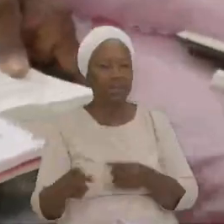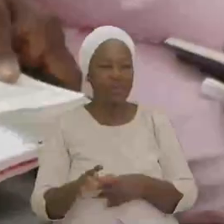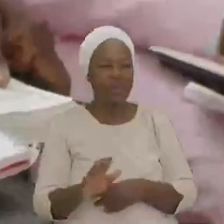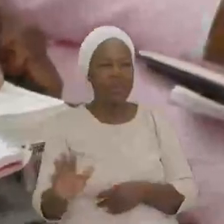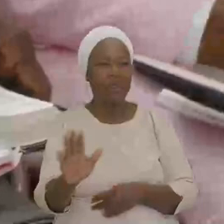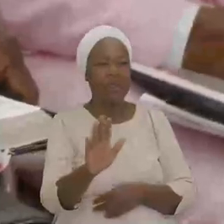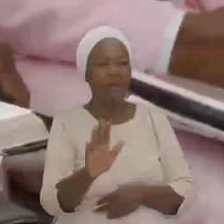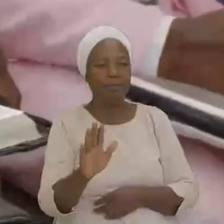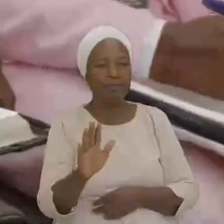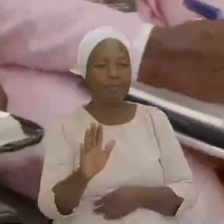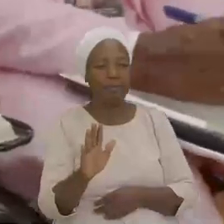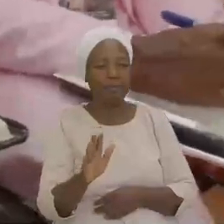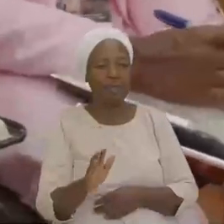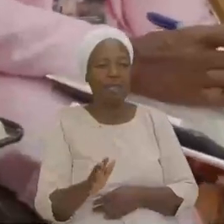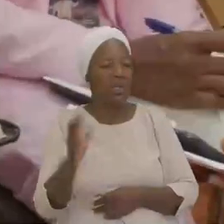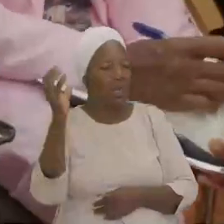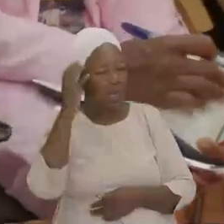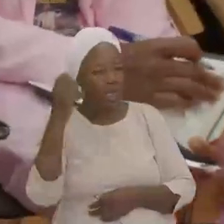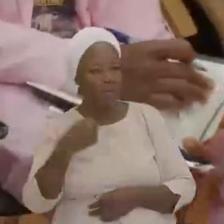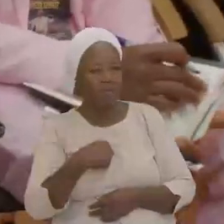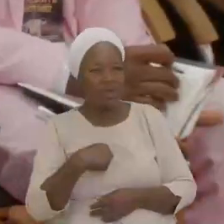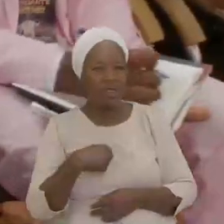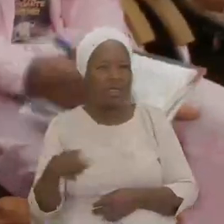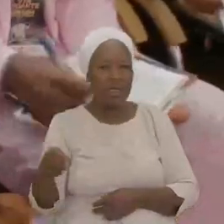Et il leur dit,